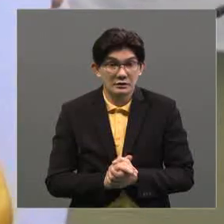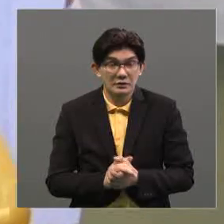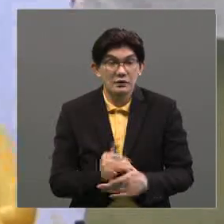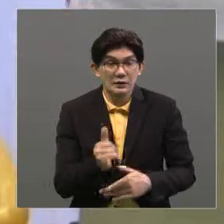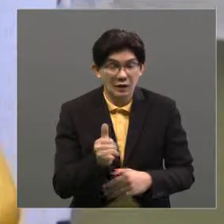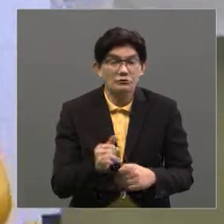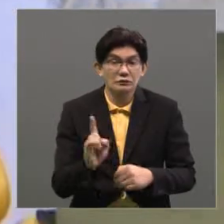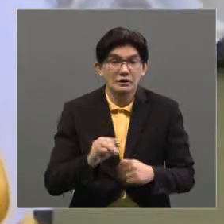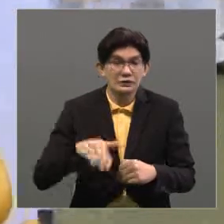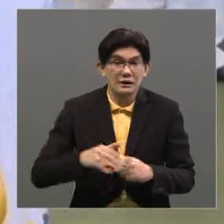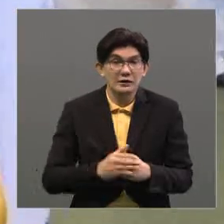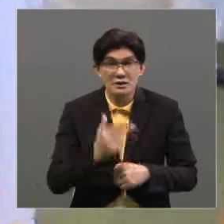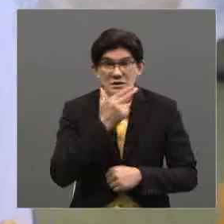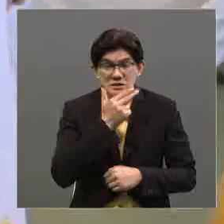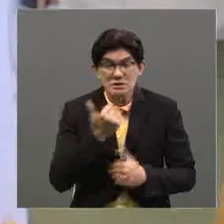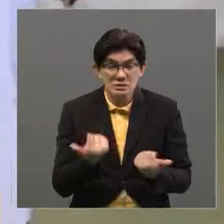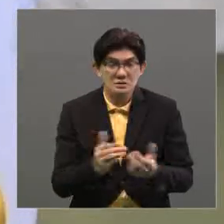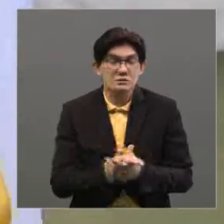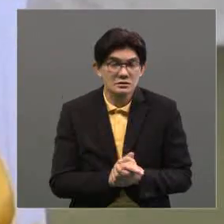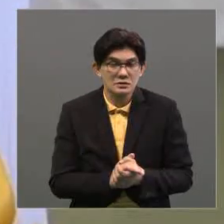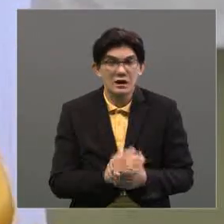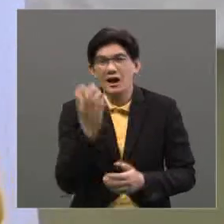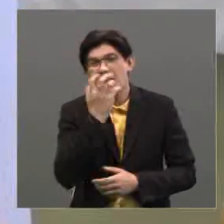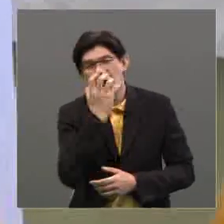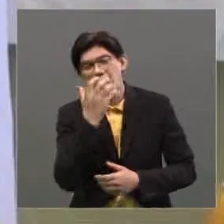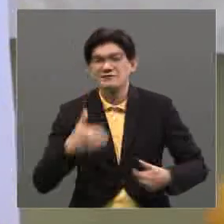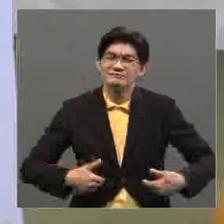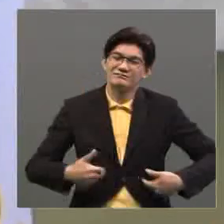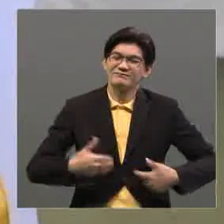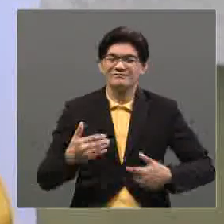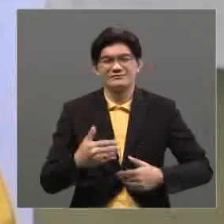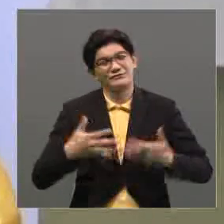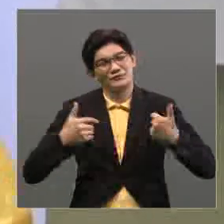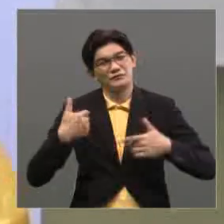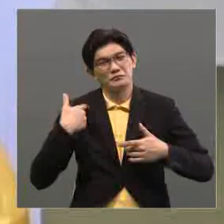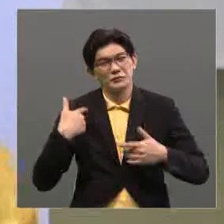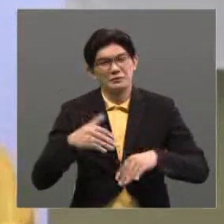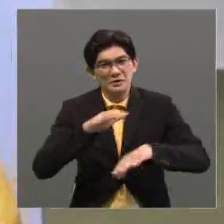ายสุดก็คือคุณอนุทินจะเห็นว่าหัวเราะกันอย่างอารมณ์ดีแล้วก็มีภาพจังหวะที่